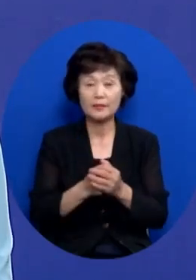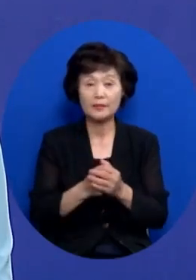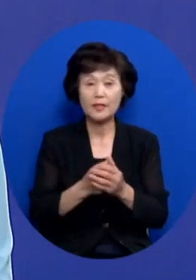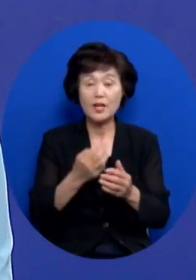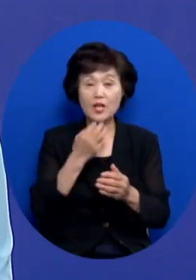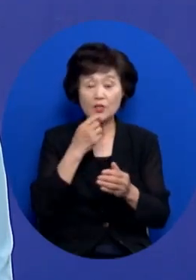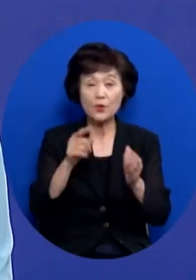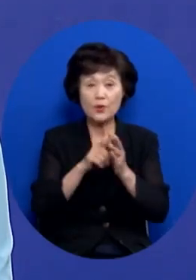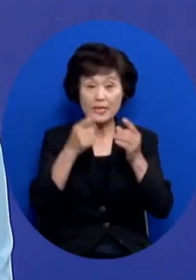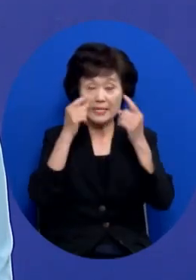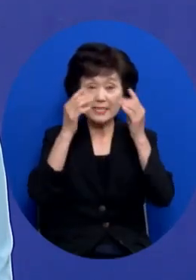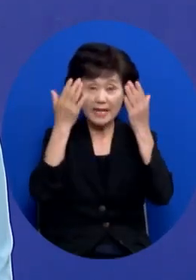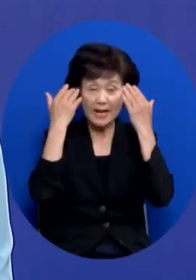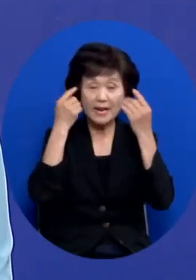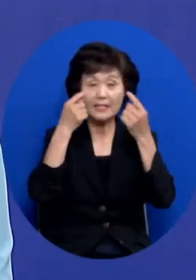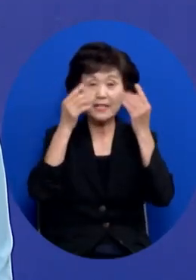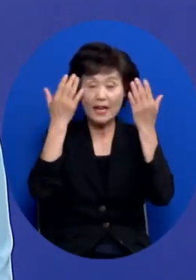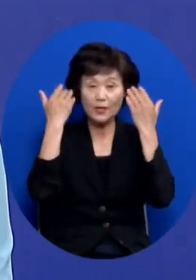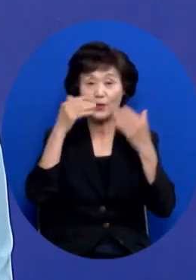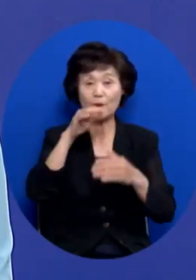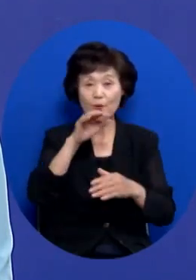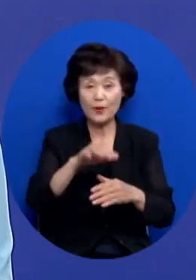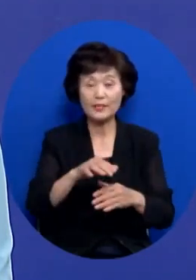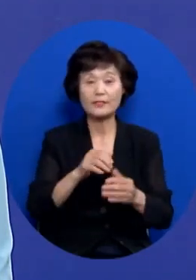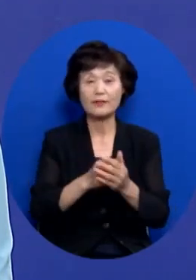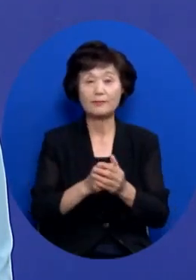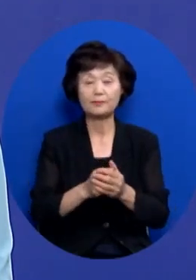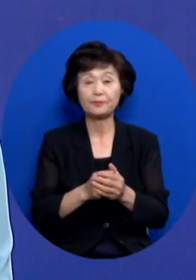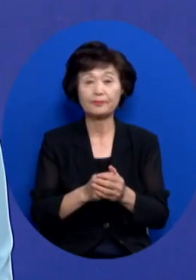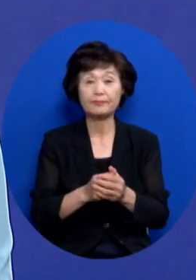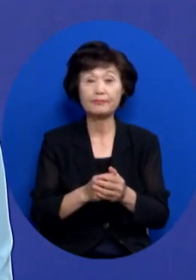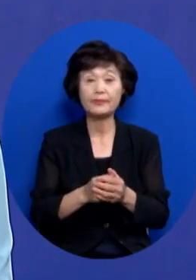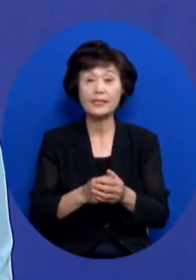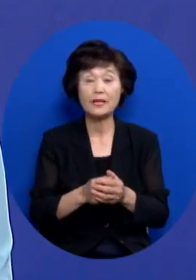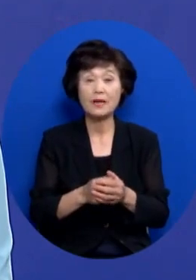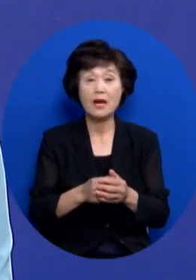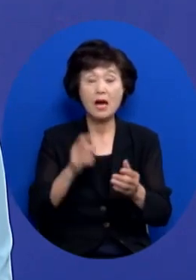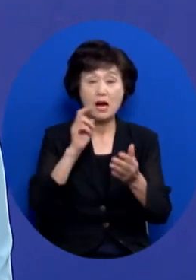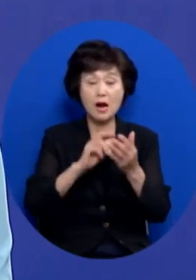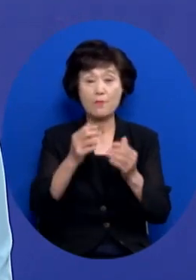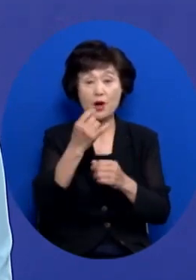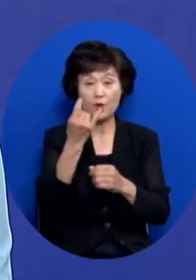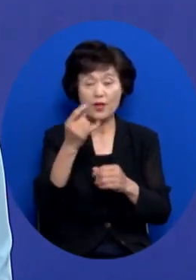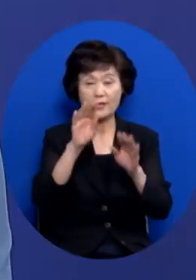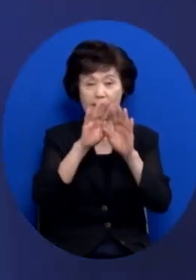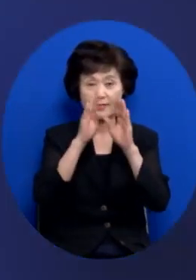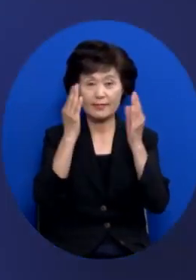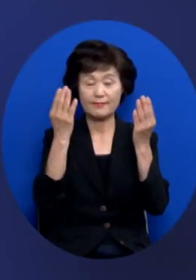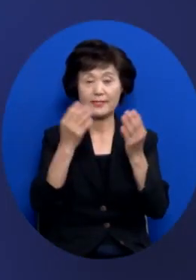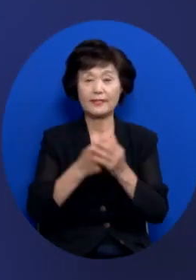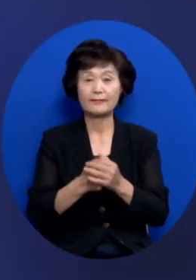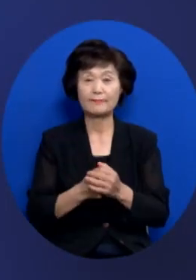서울신학대학교 산학협력단이 학교 기업 벚꽃 창립 기념 음악회 베토벤의 밤을 개최합니다.